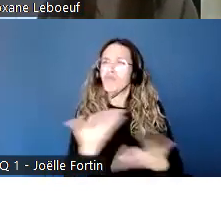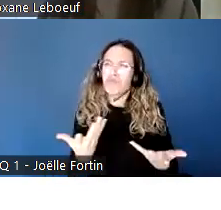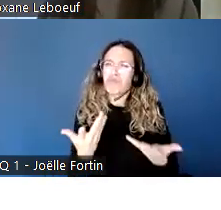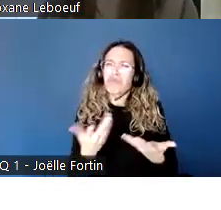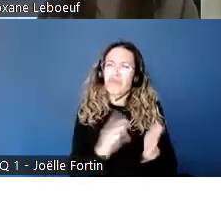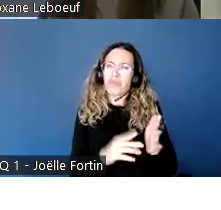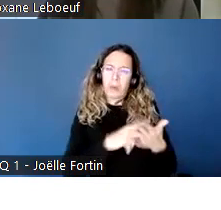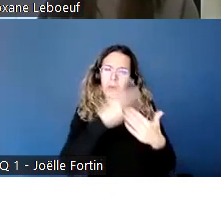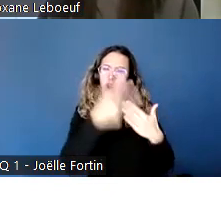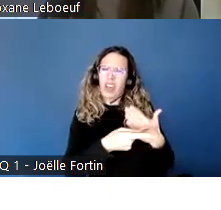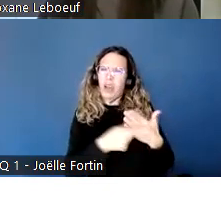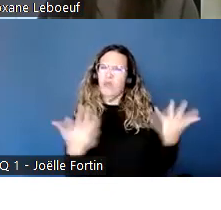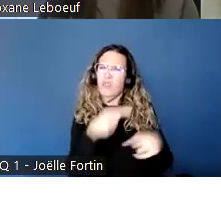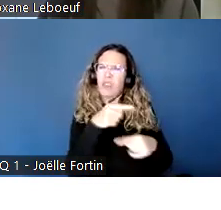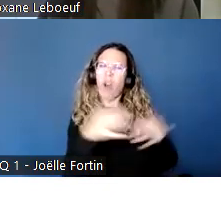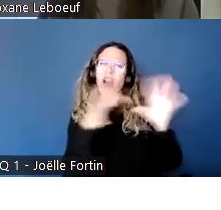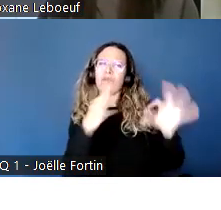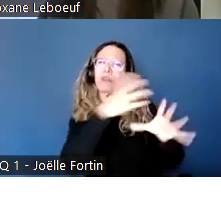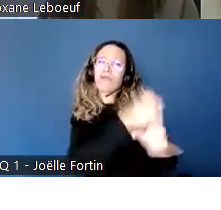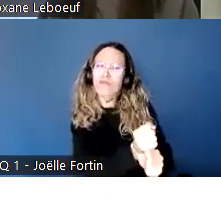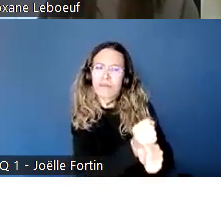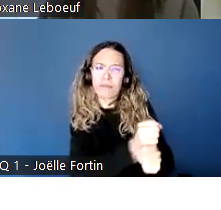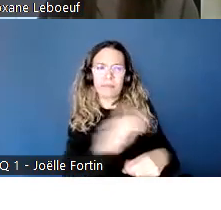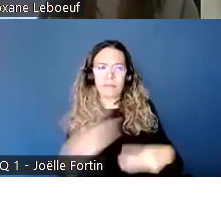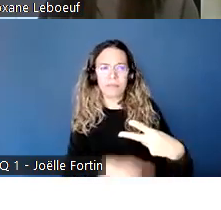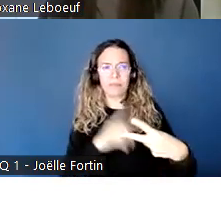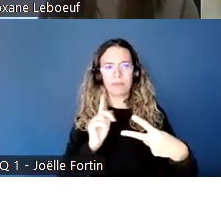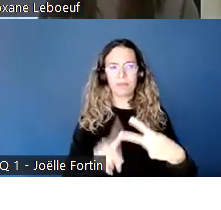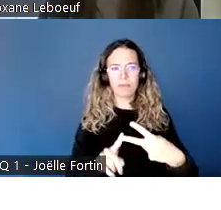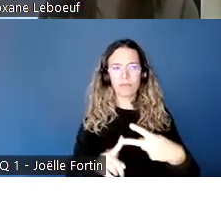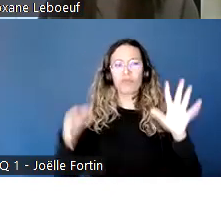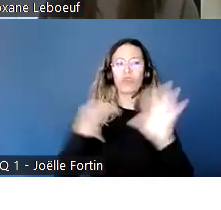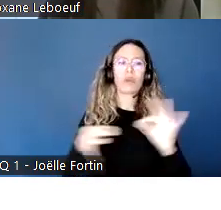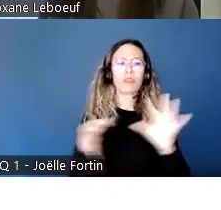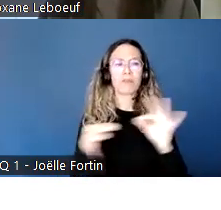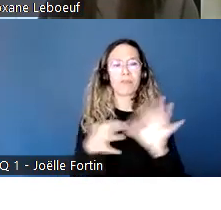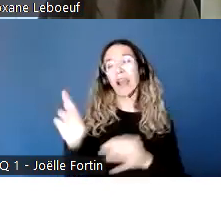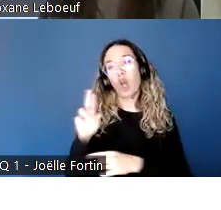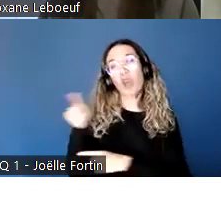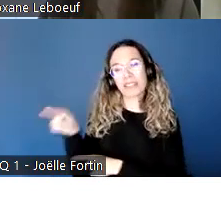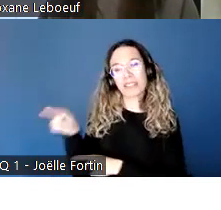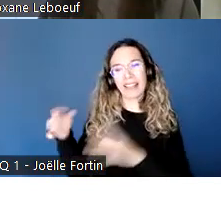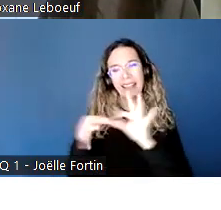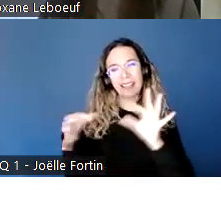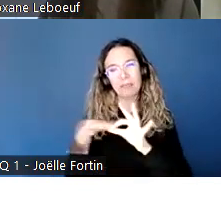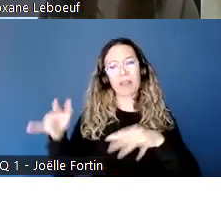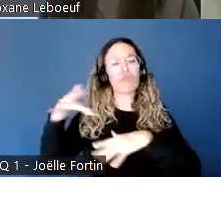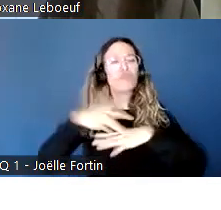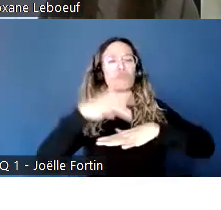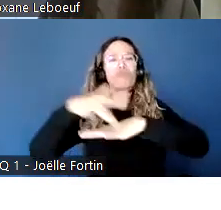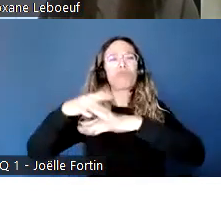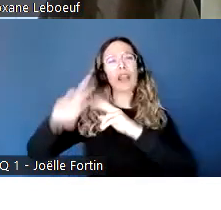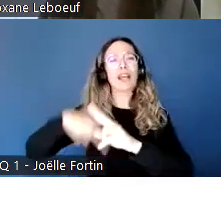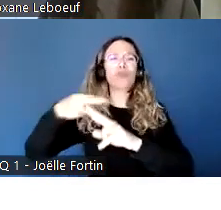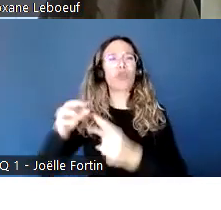et le développement du programme. Ensuite, je vais faire un survol, Roxane fera un survol des principaux